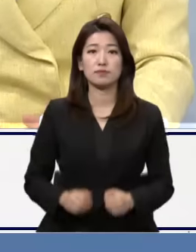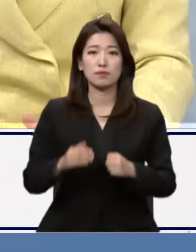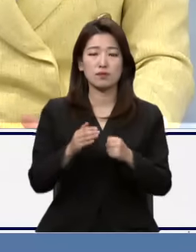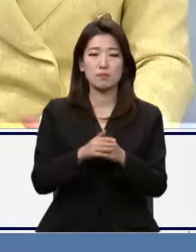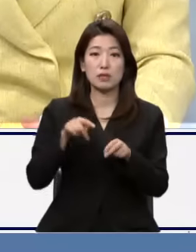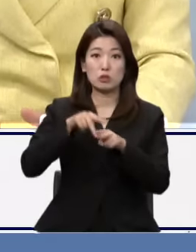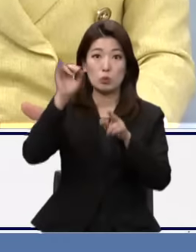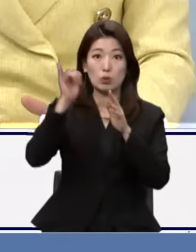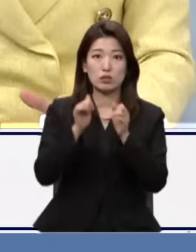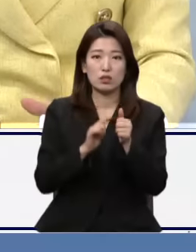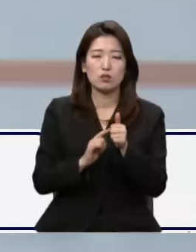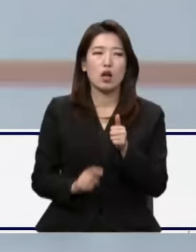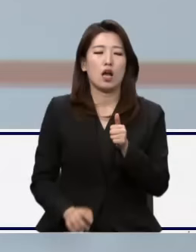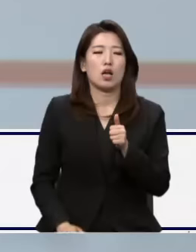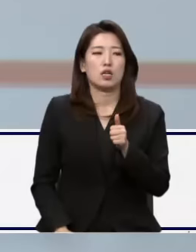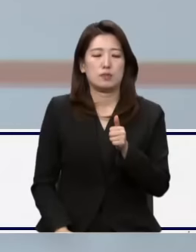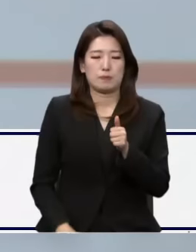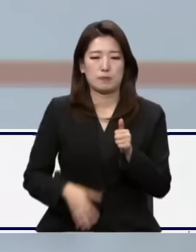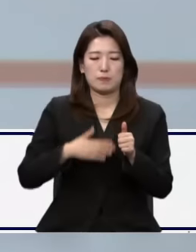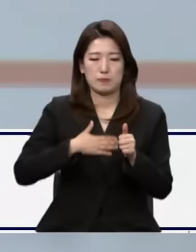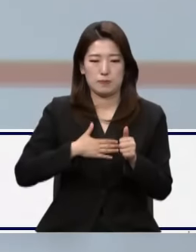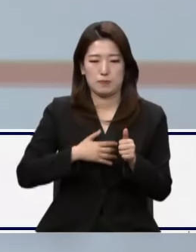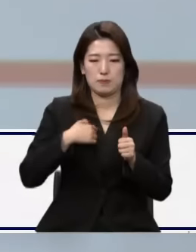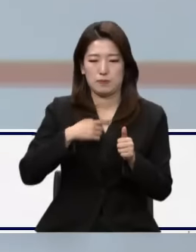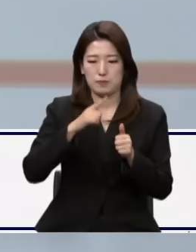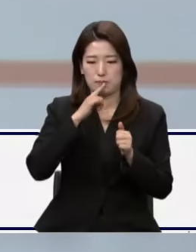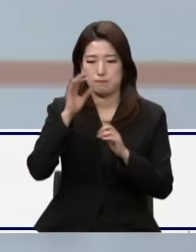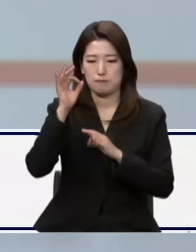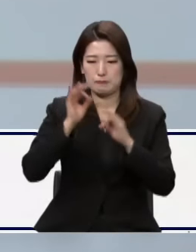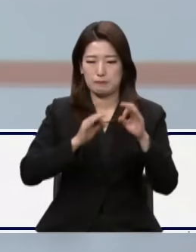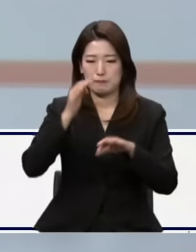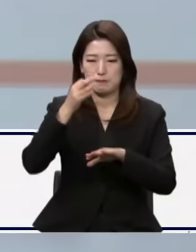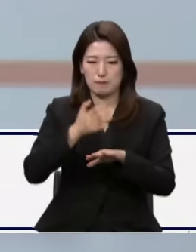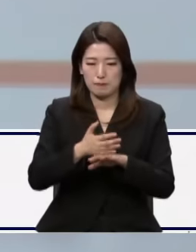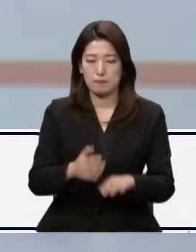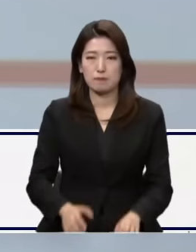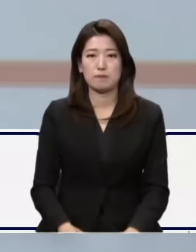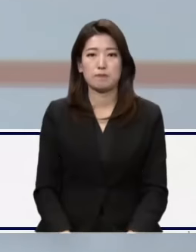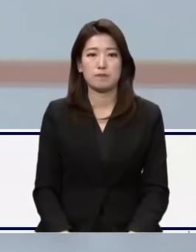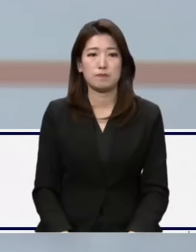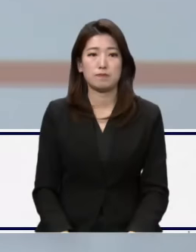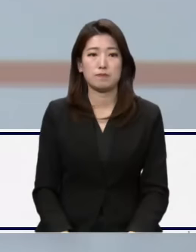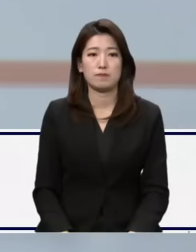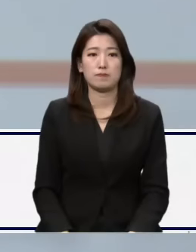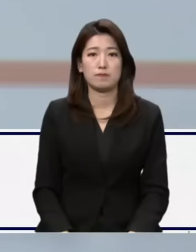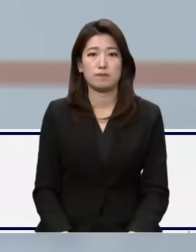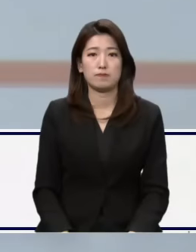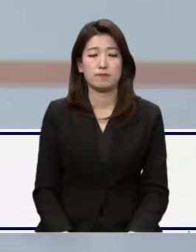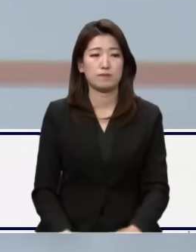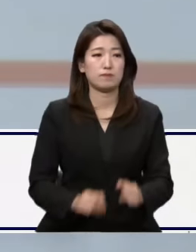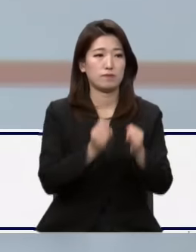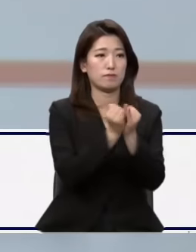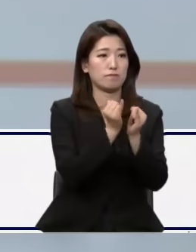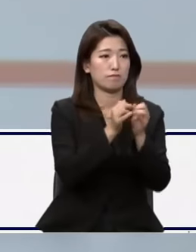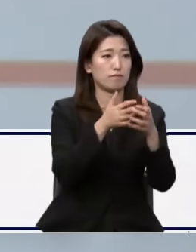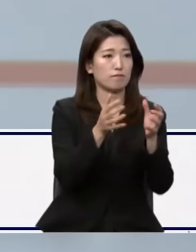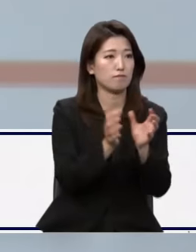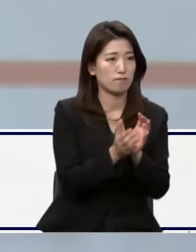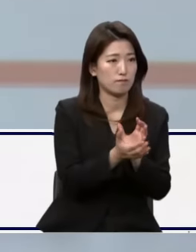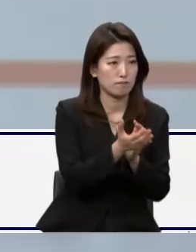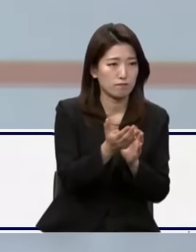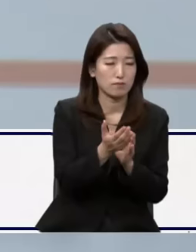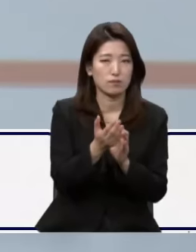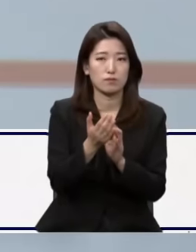사과를 했고 어 그 사과 부분에 대해서도 만약에 혹시라도 더 불편해 하시는 분들과 또 여성 단체라는 또 그